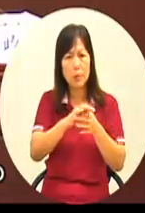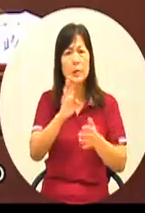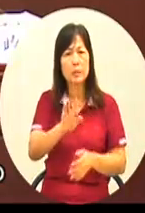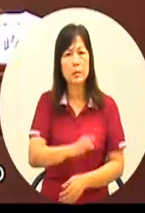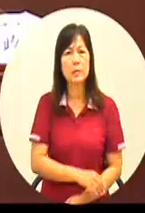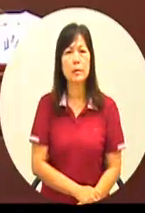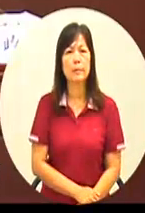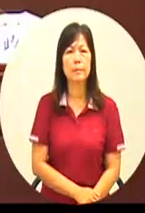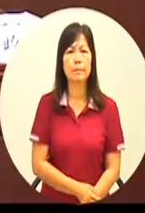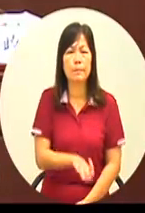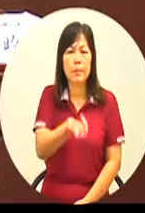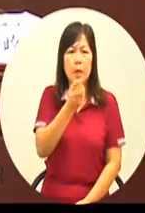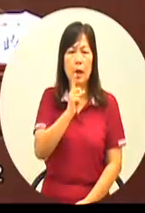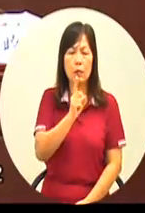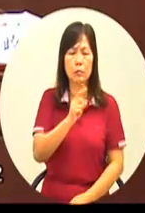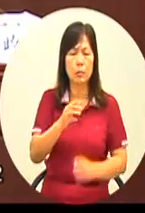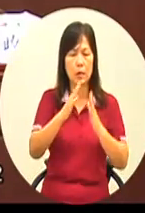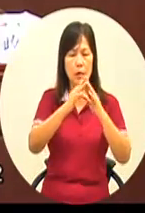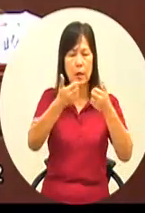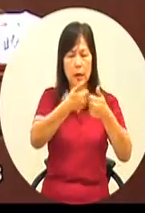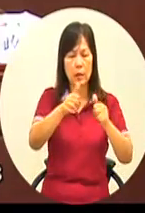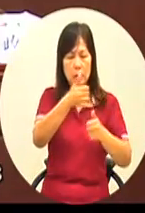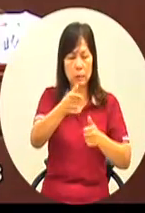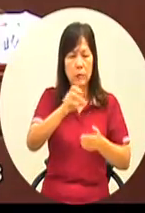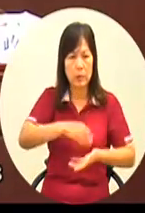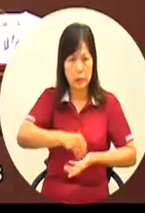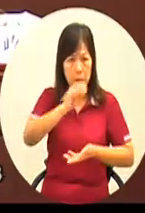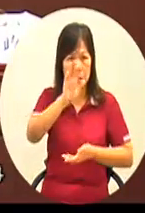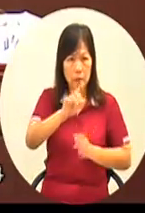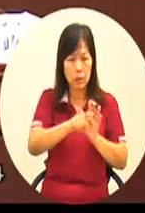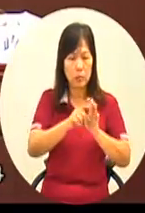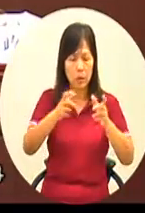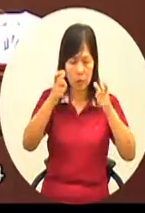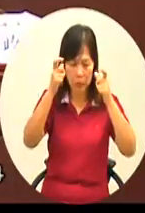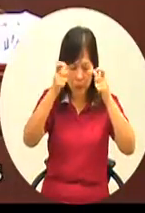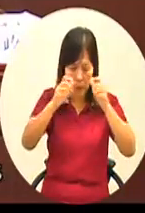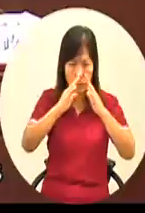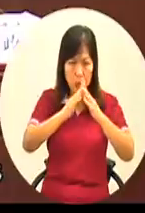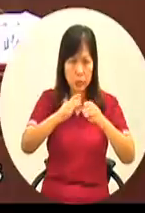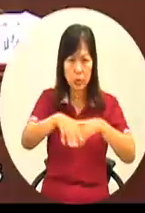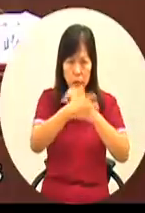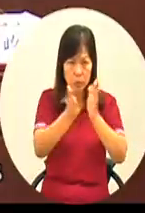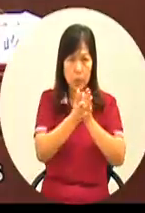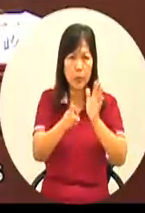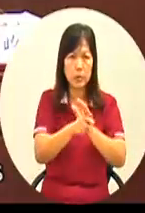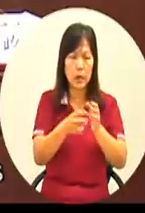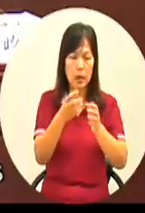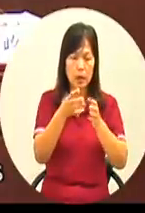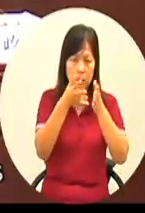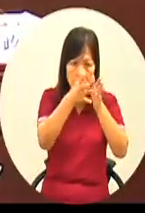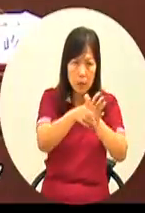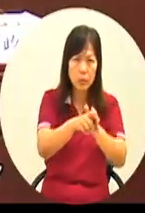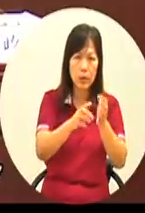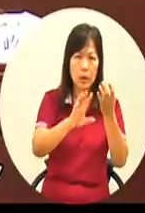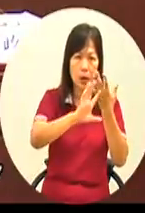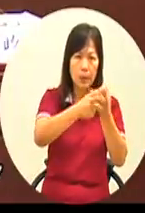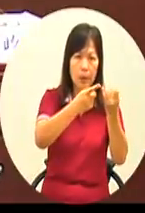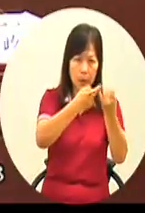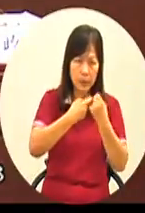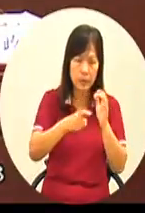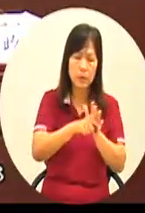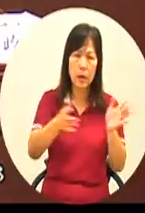想其实我们刚才就如同议员所提的，我们目前在全高雄市，我们在整个新住民的人数上面大概